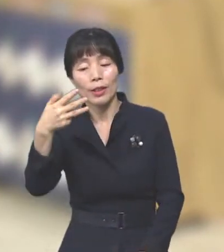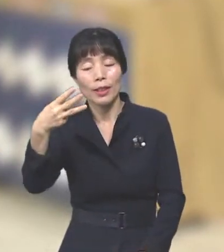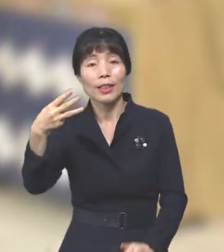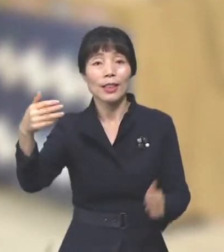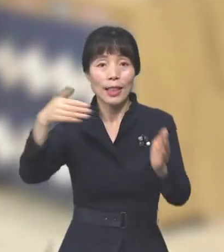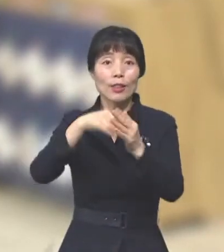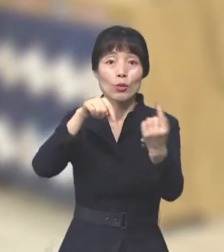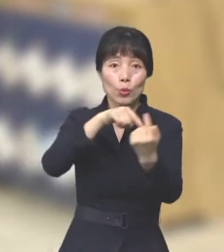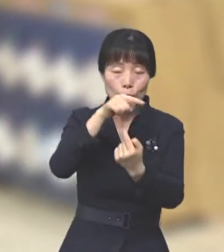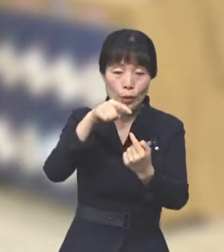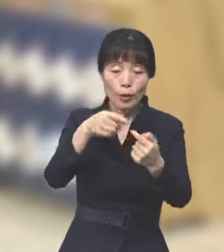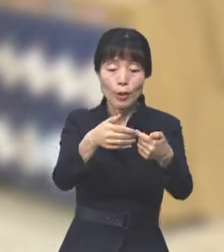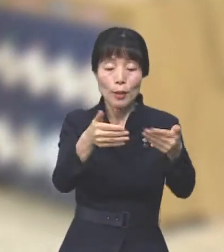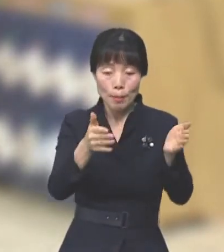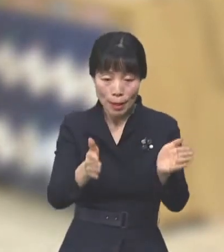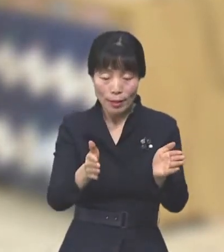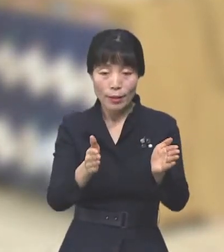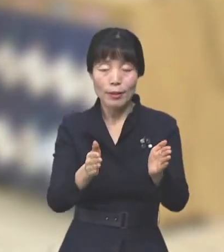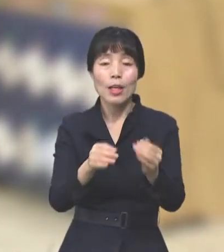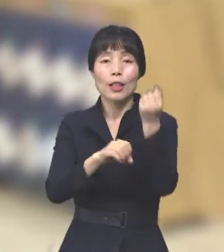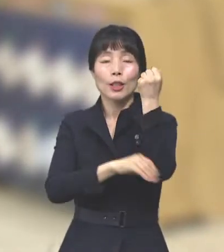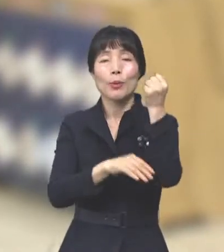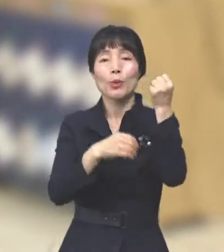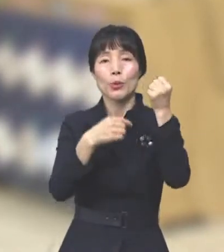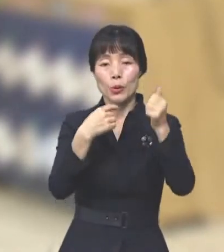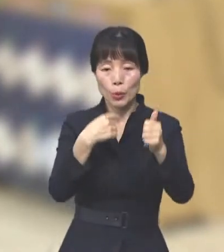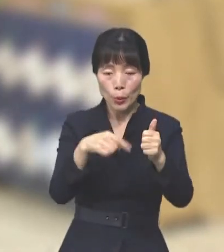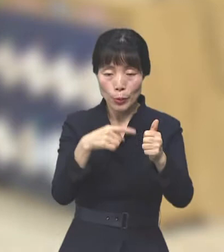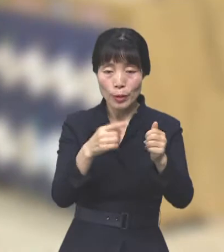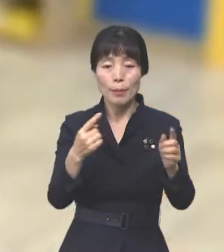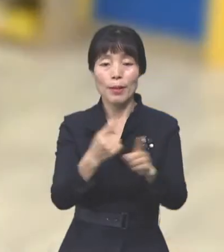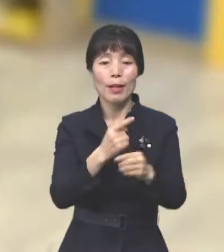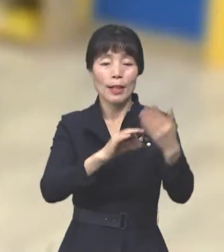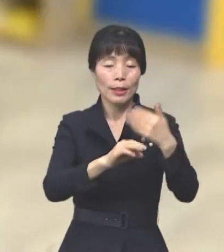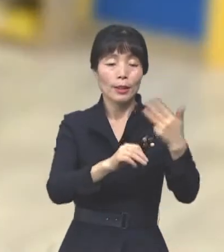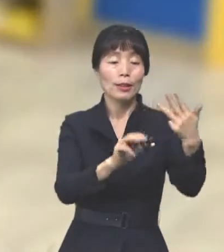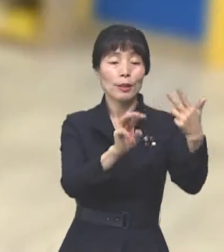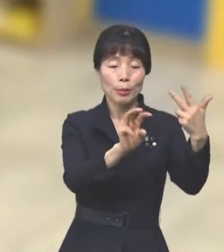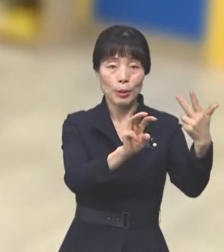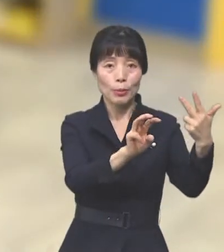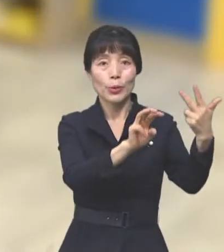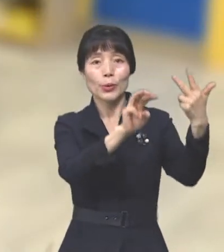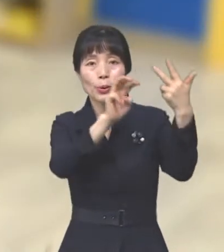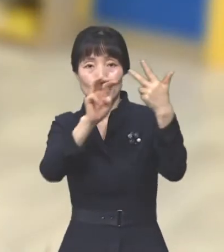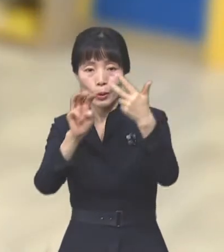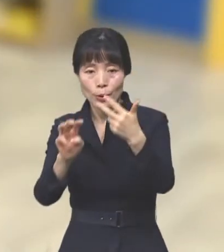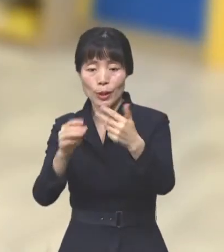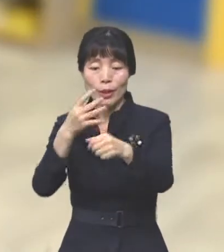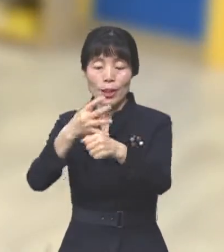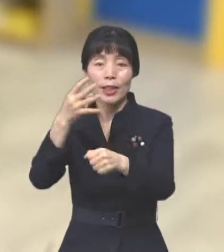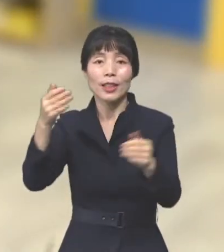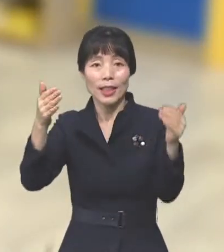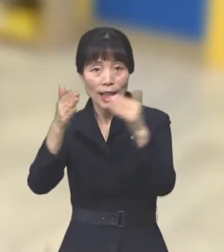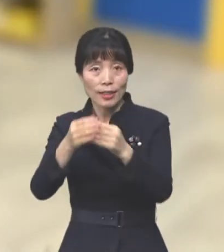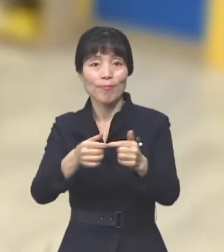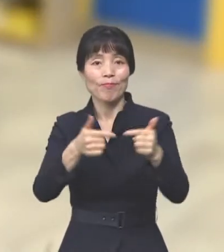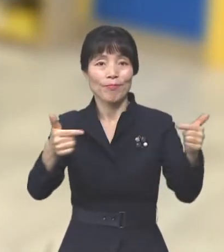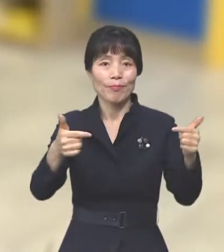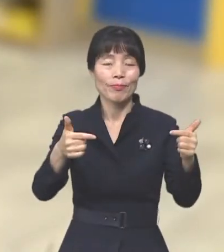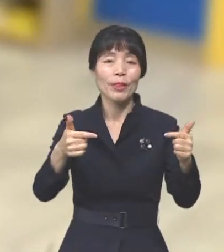어린이집 맞춤반은 기본교육으로 바뀌어 아침 7시 30분에서 오후 4시로 늘어납니다.